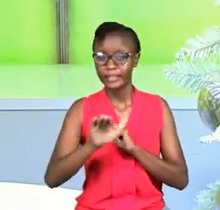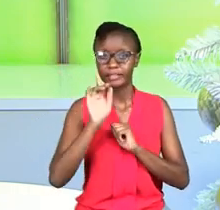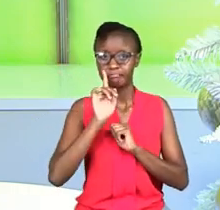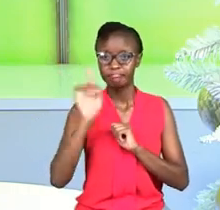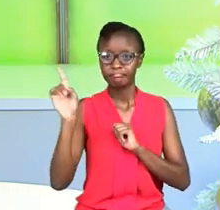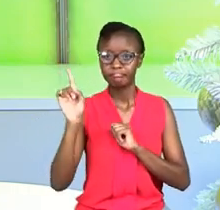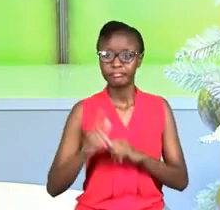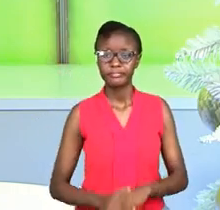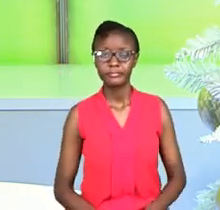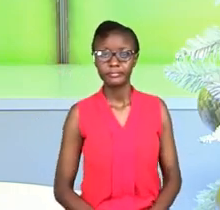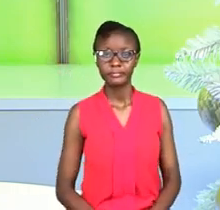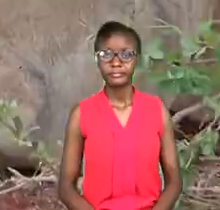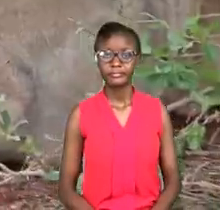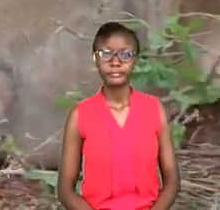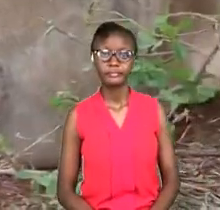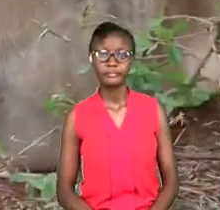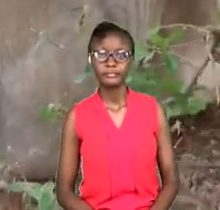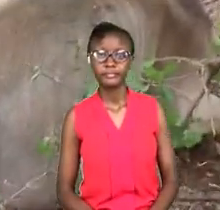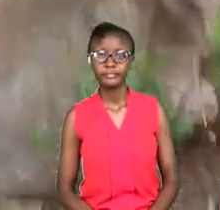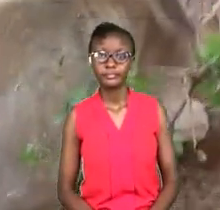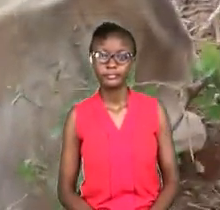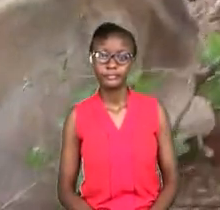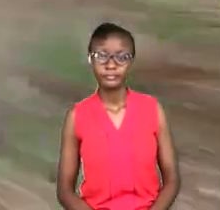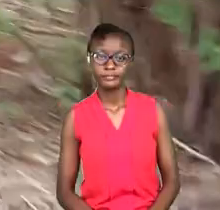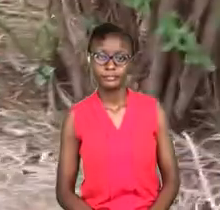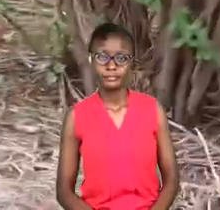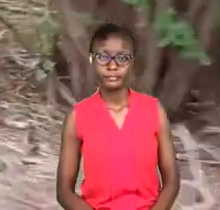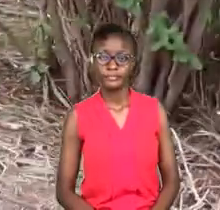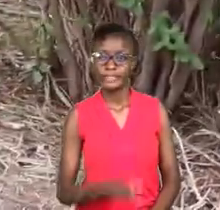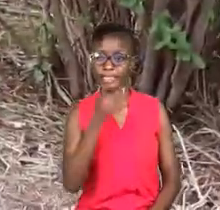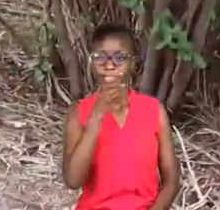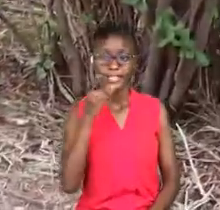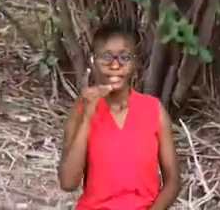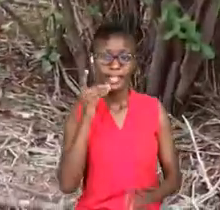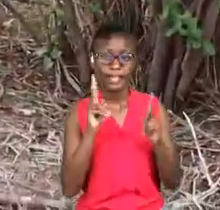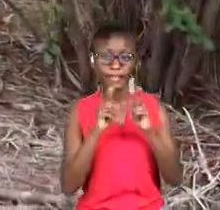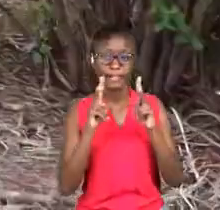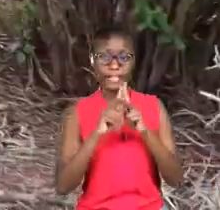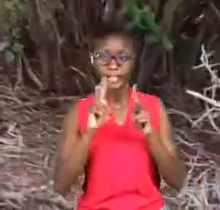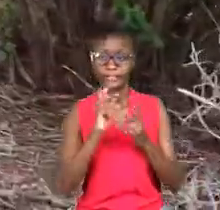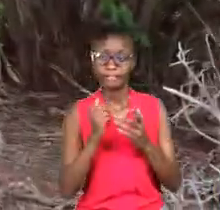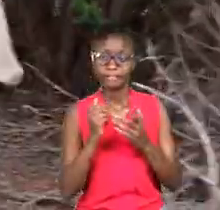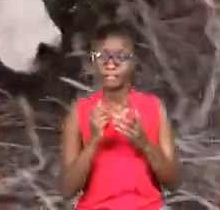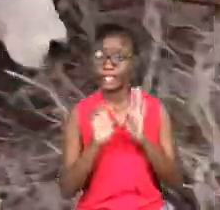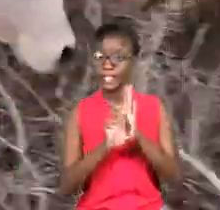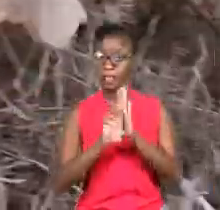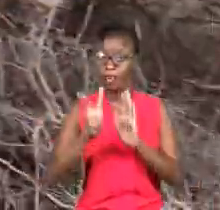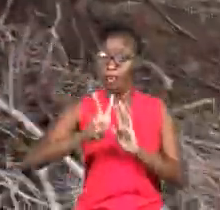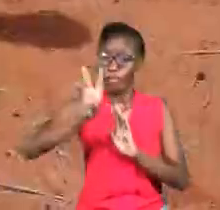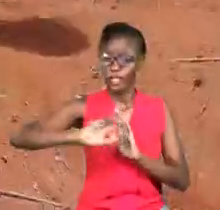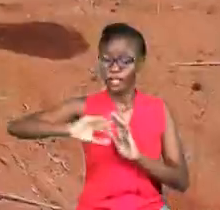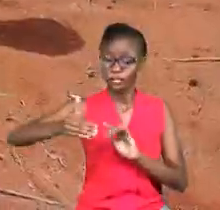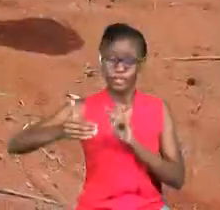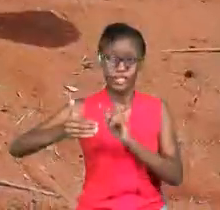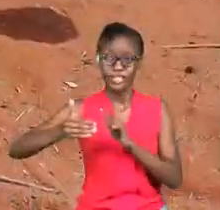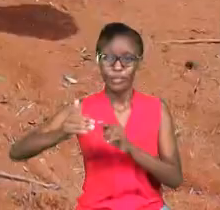hali ilivyo eneo hilo. Ukame kukithiri katika maeneo mbalimbali nchini, kaunti ya Wajir ni miongoni mwa kaunti